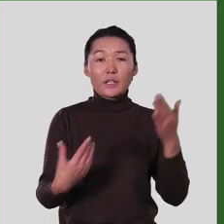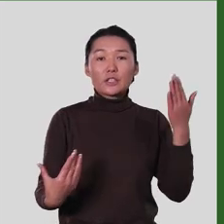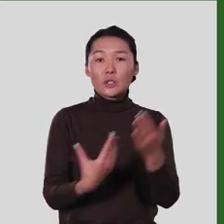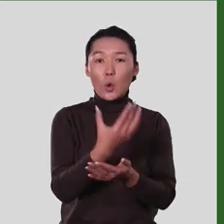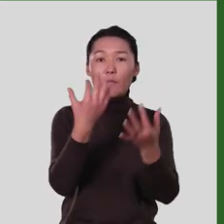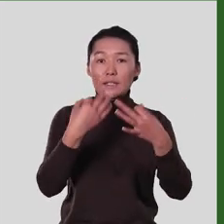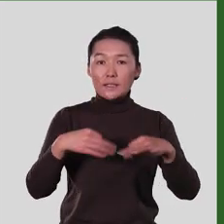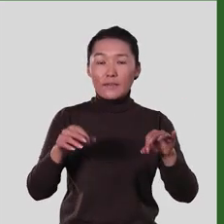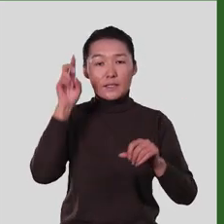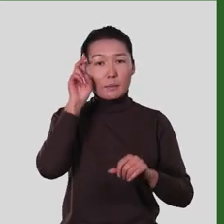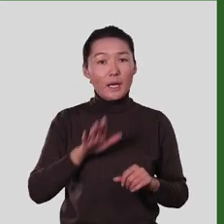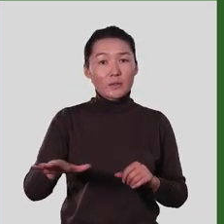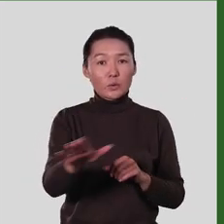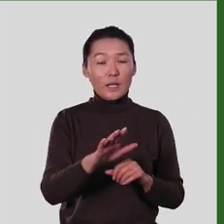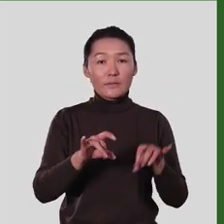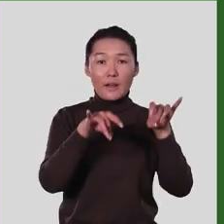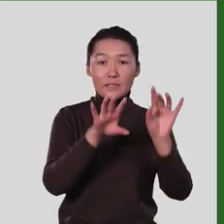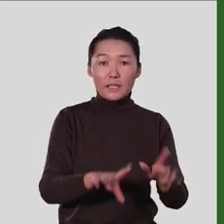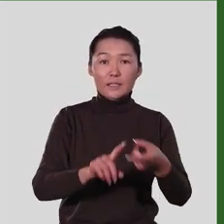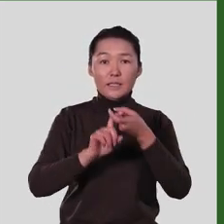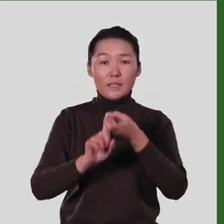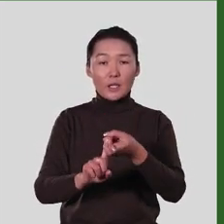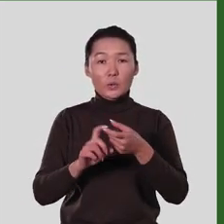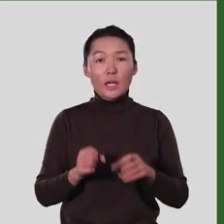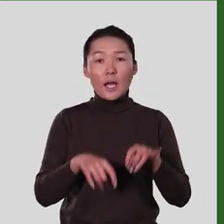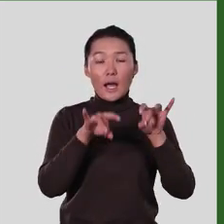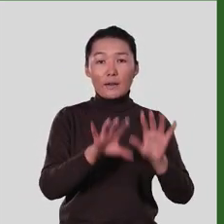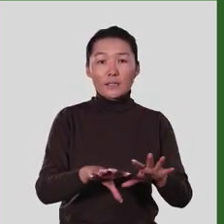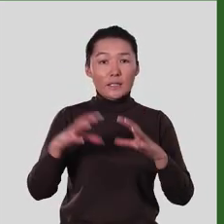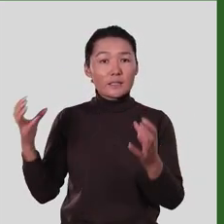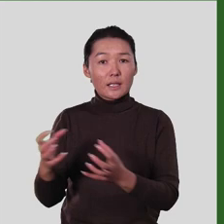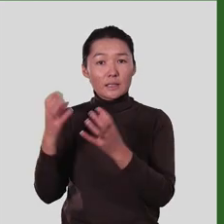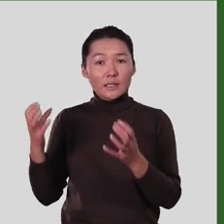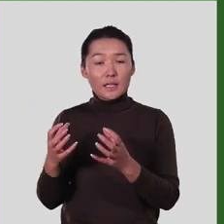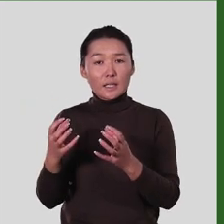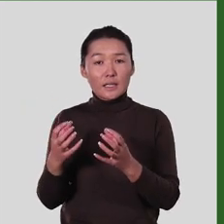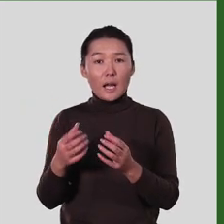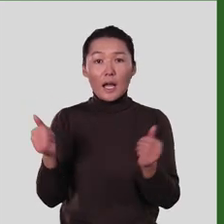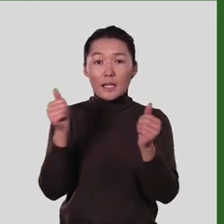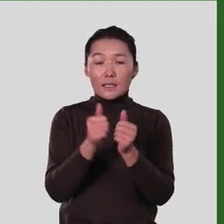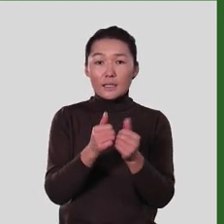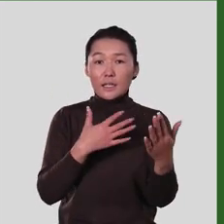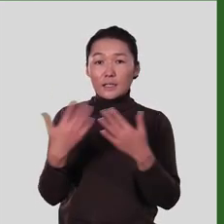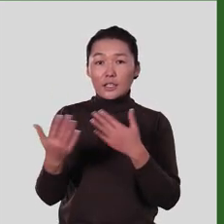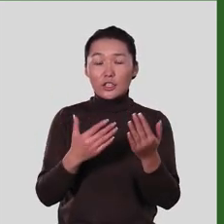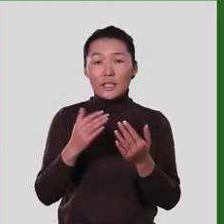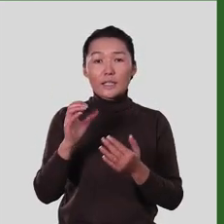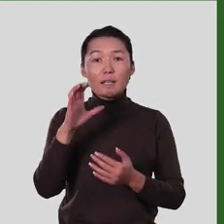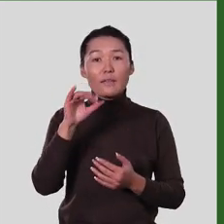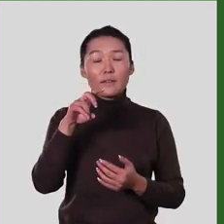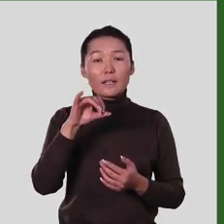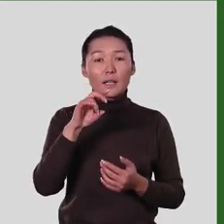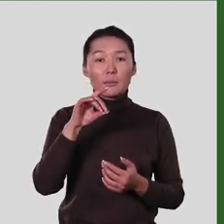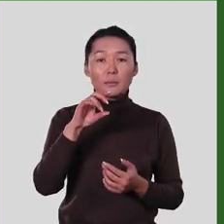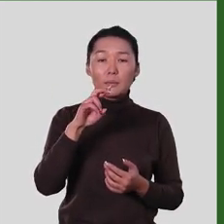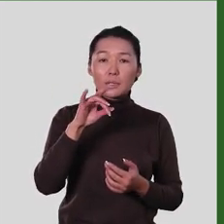– Австралийский союз. Австралия сохранила тесные отношения с Великобританией. Британский